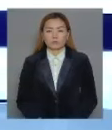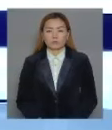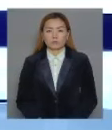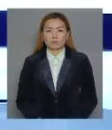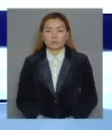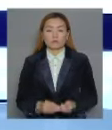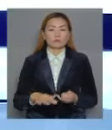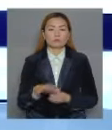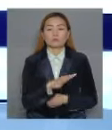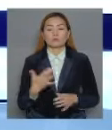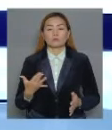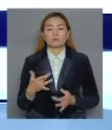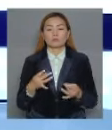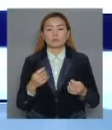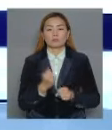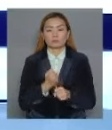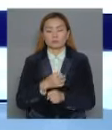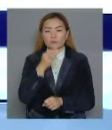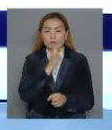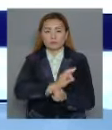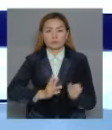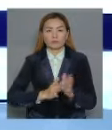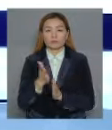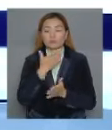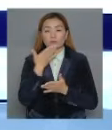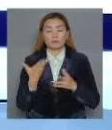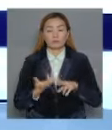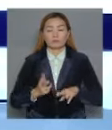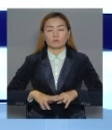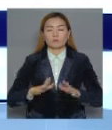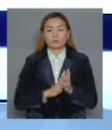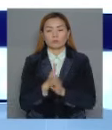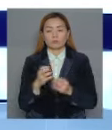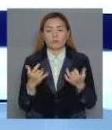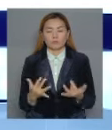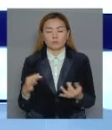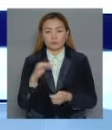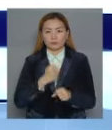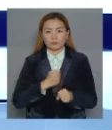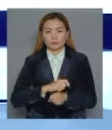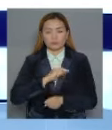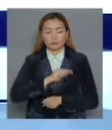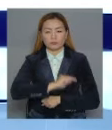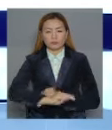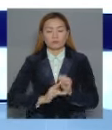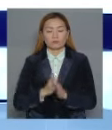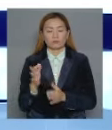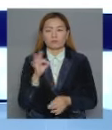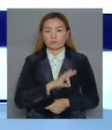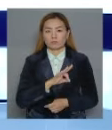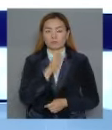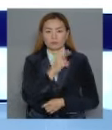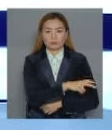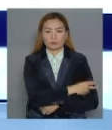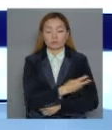в стране истощаются сырьевые запасы лекарственных растений на это влияет растущий спрос на внешнем рынке на растение используемые